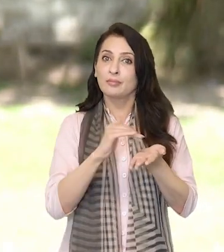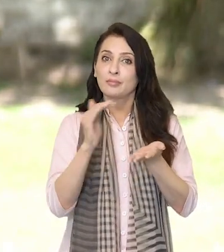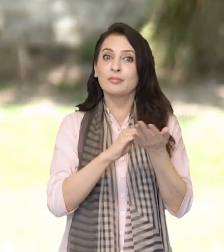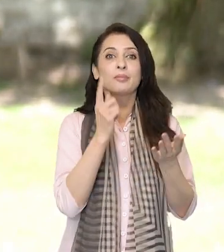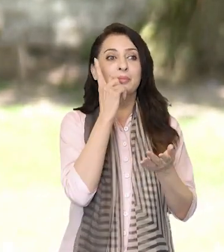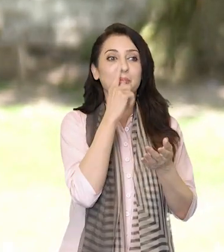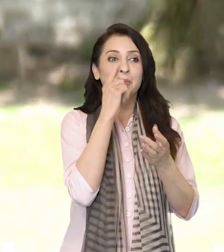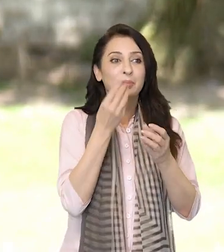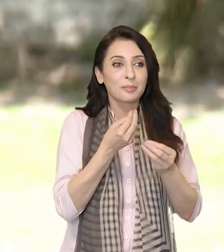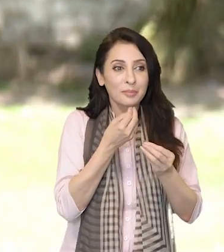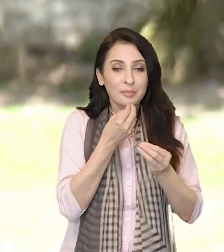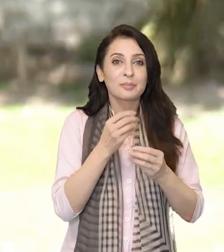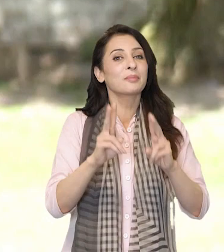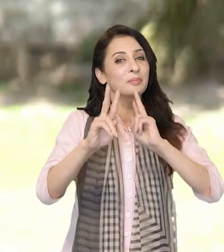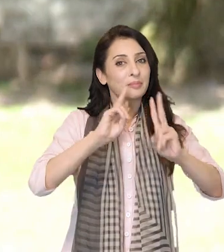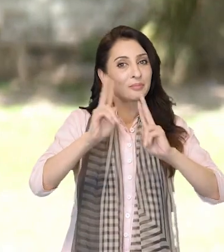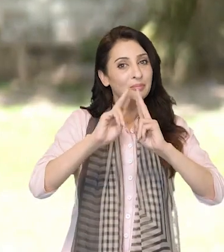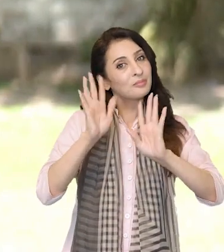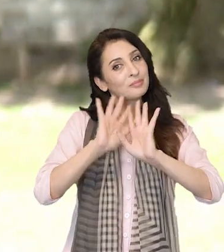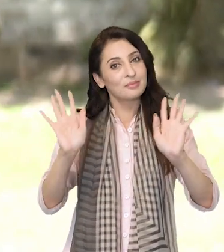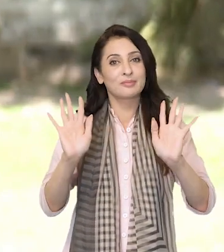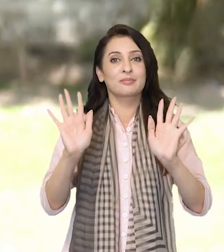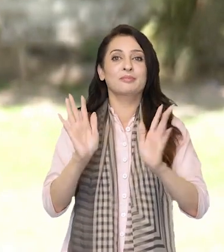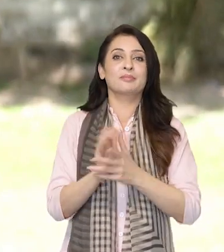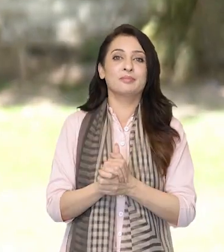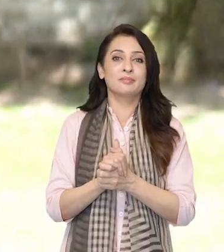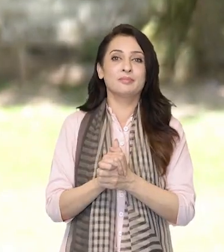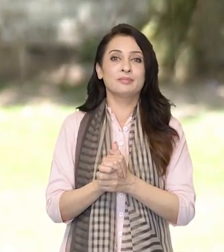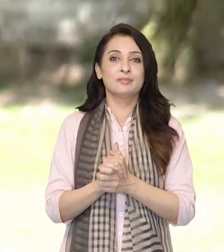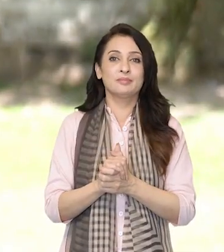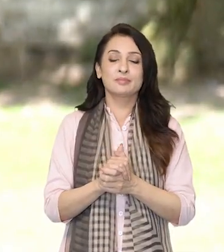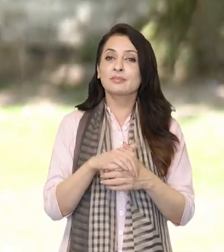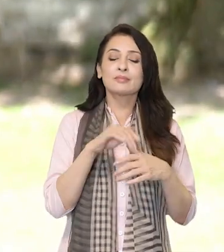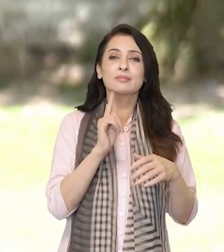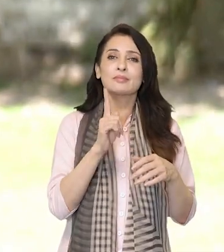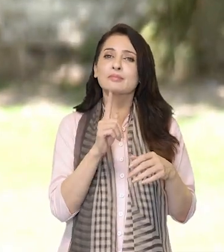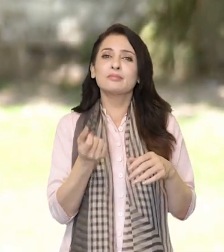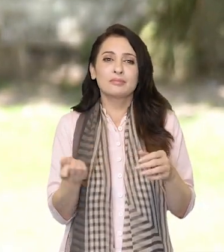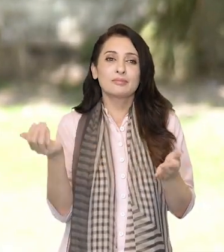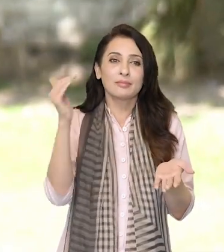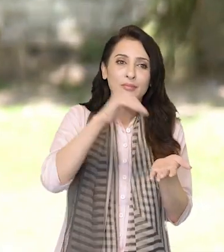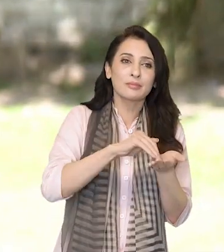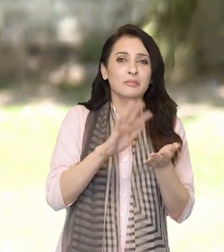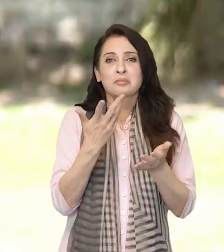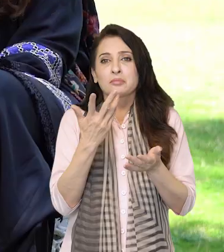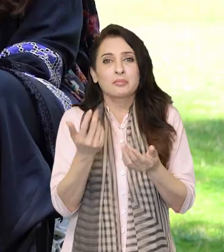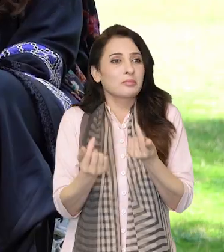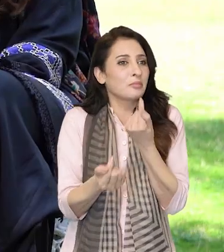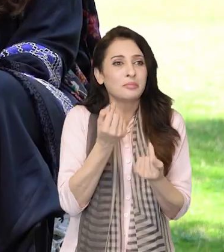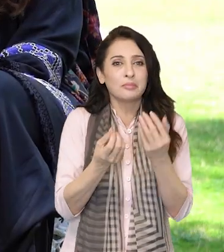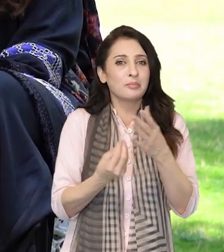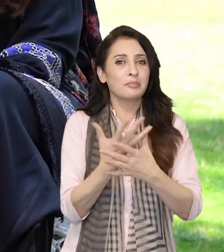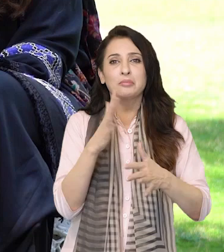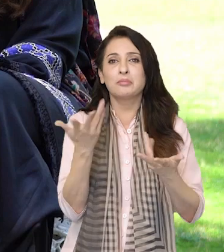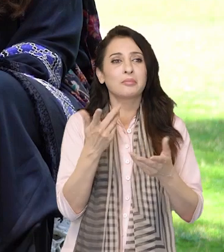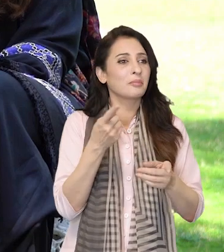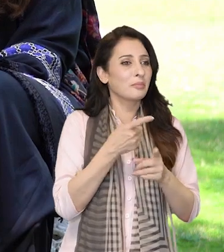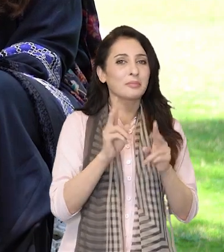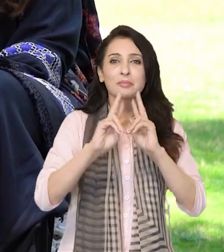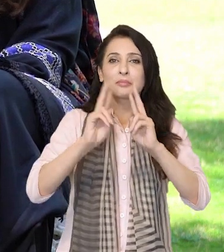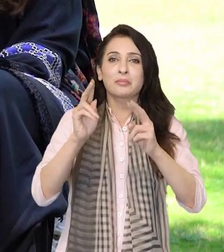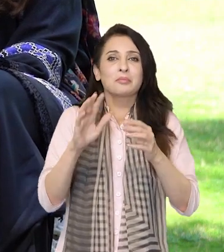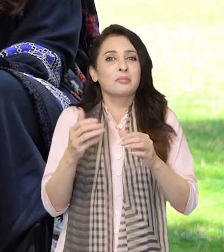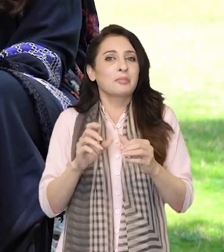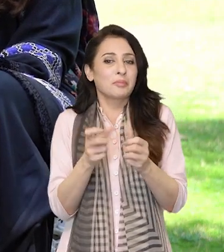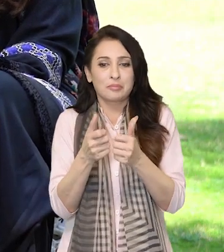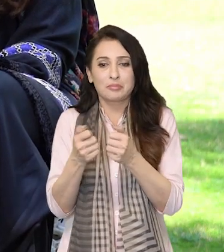के अंदर महीने में 3 दफ़ा, और वो आके सिर्फ उन औरतों के साथ बातें करते हैं और वक्त बिताते हैं। हर